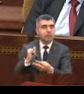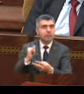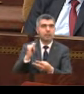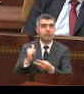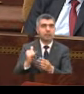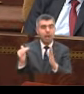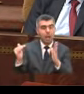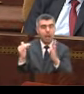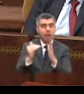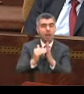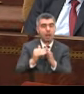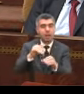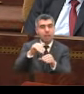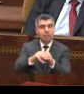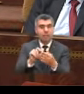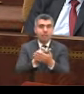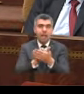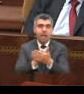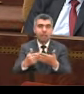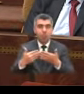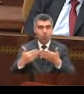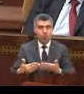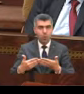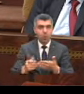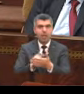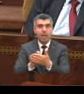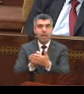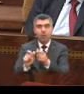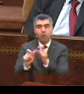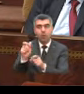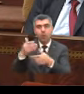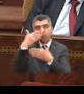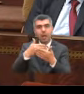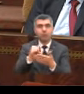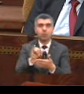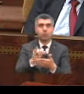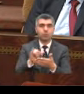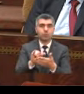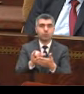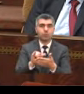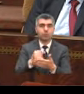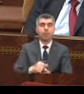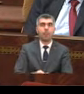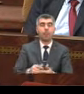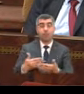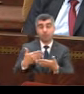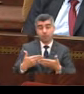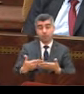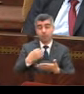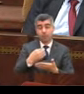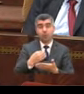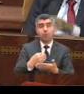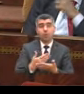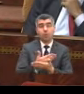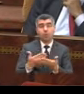نهاية الولاية. إذا ما حاسبناهاش اليوم وما حاسبوهاش المغاربة، إمتى غيحاسبوها؟ إمتى غادي يحاسبوها؟ للأسف اليوم